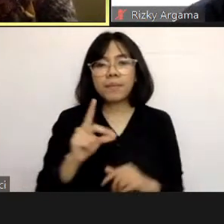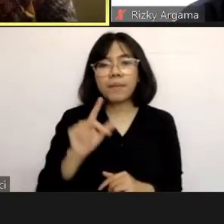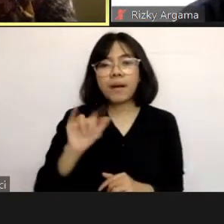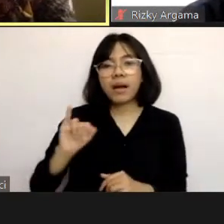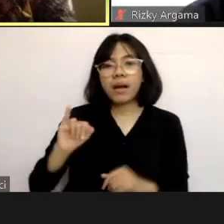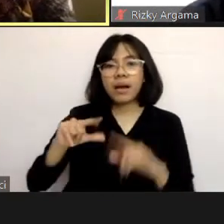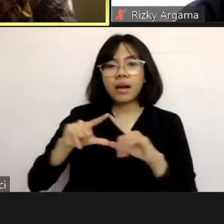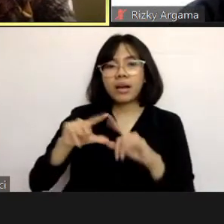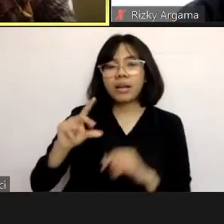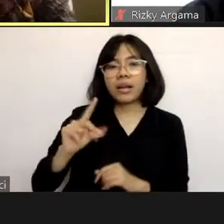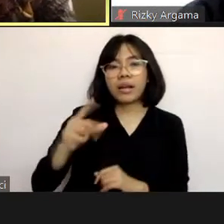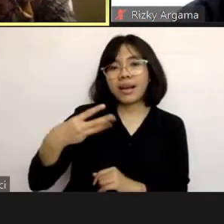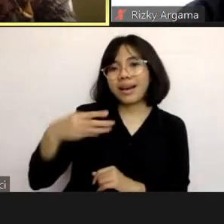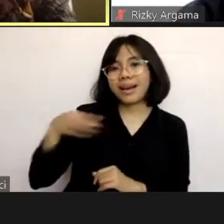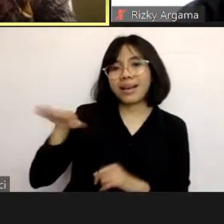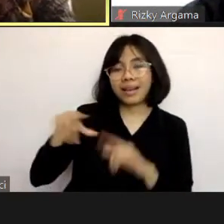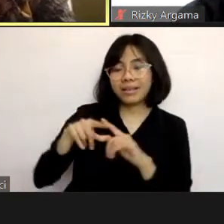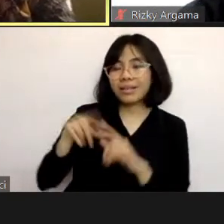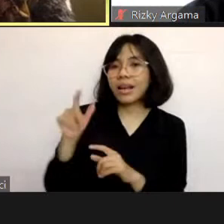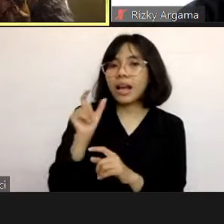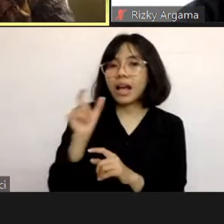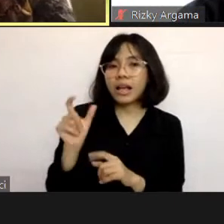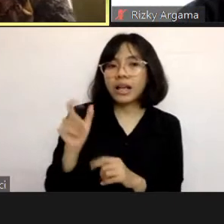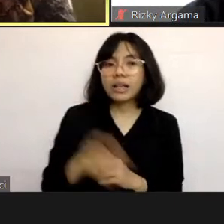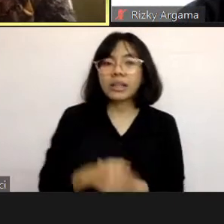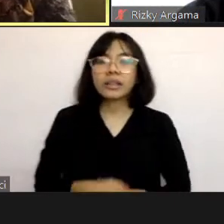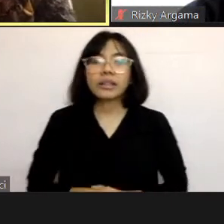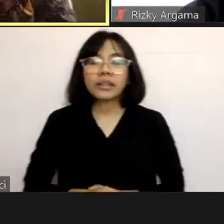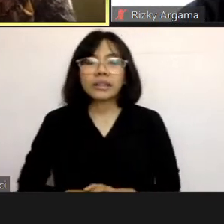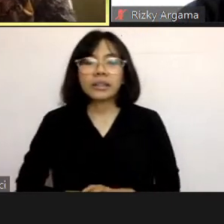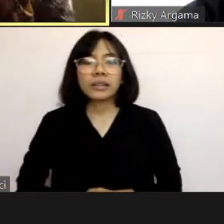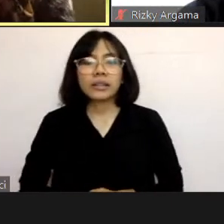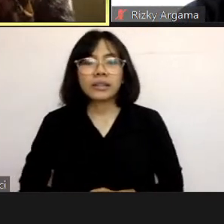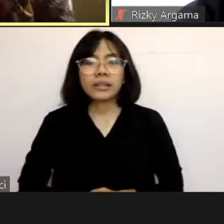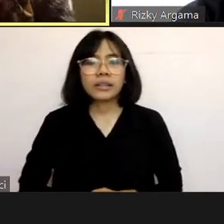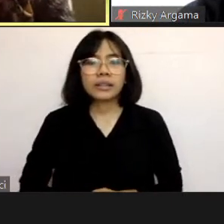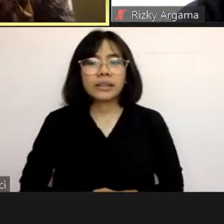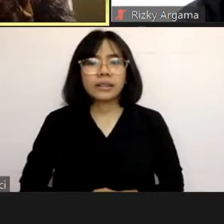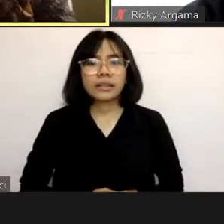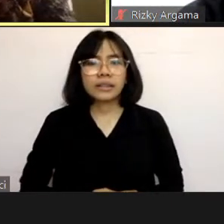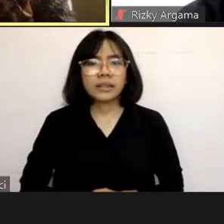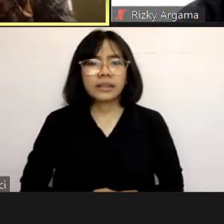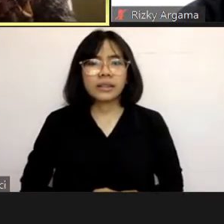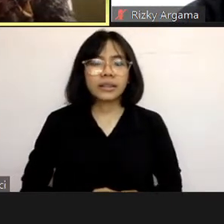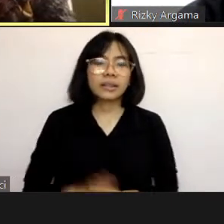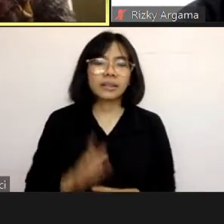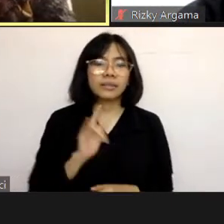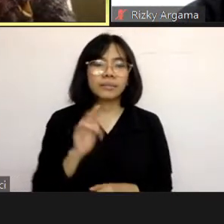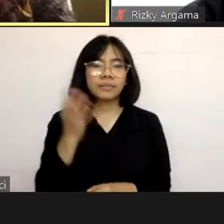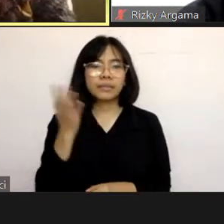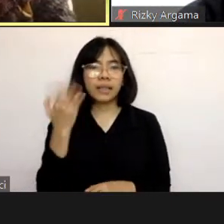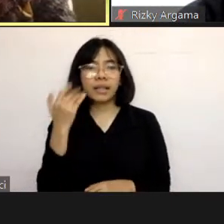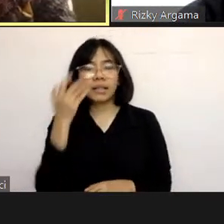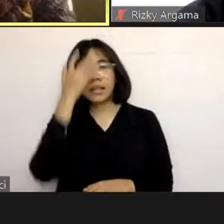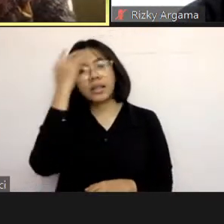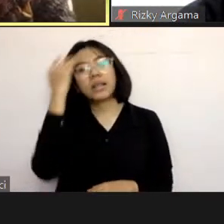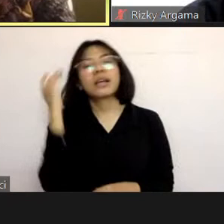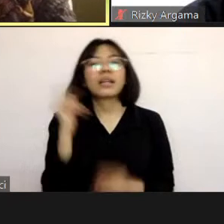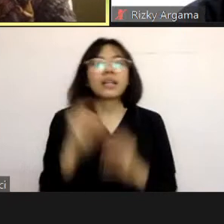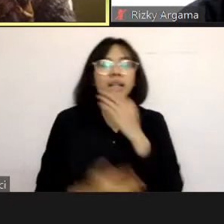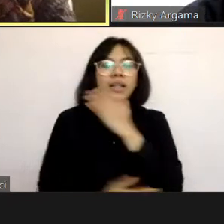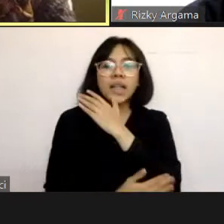media Rappler di Filipina, yaitu weaponization of law. Nah, ini menyambung dari pertanyaan Koko tadi adalah apakah terjadi juga di negara